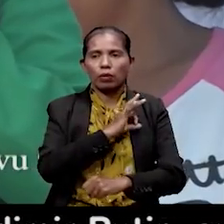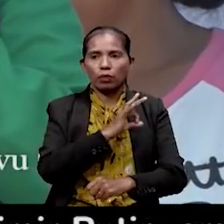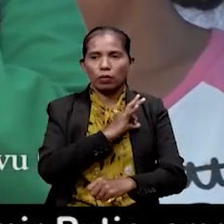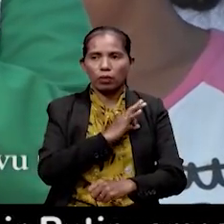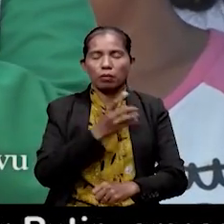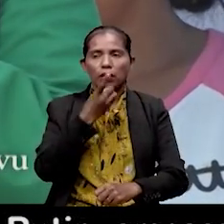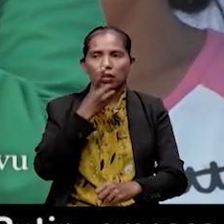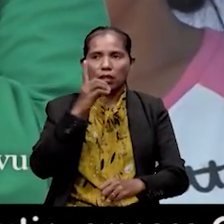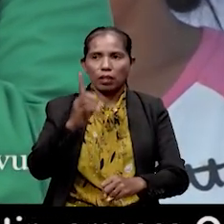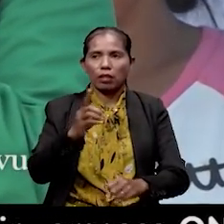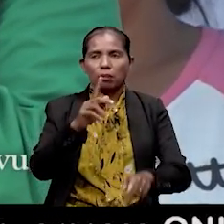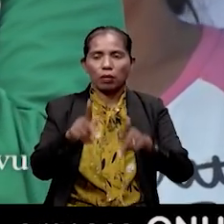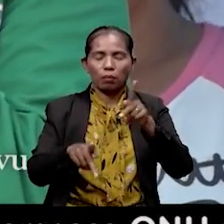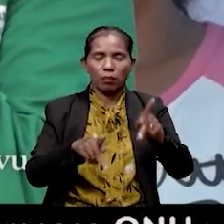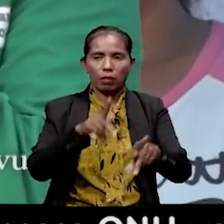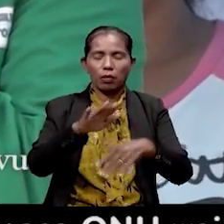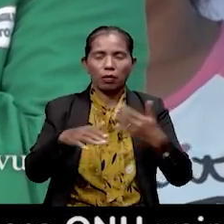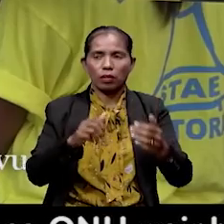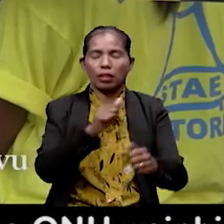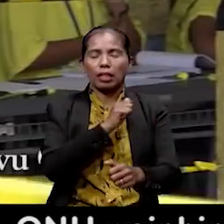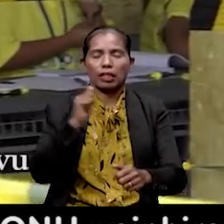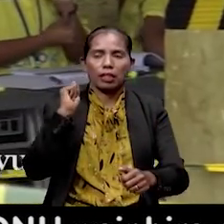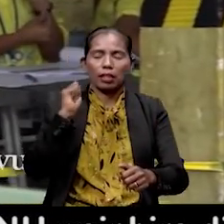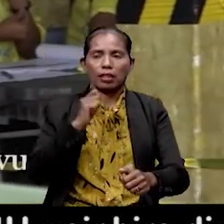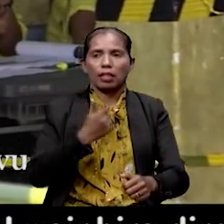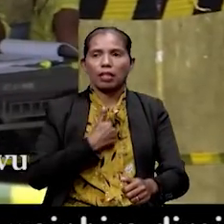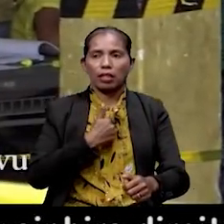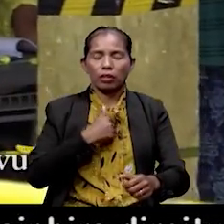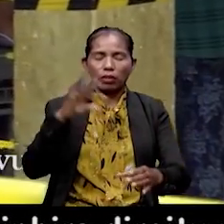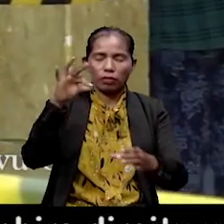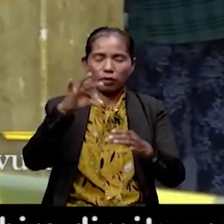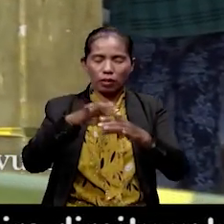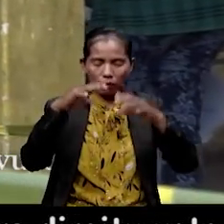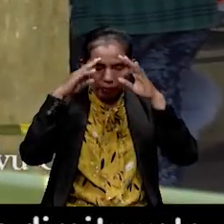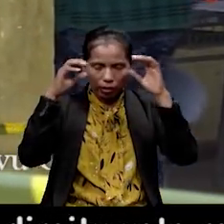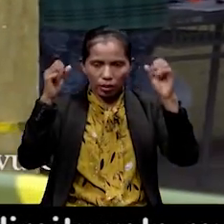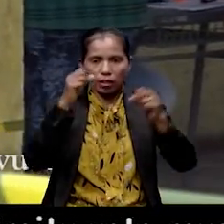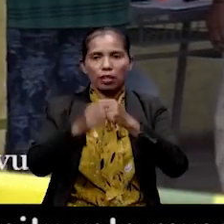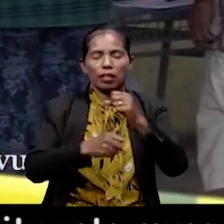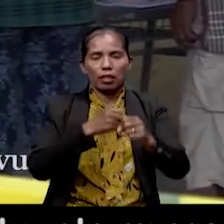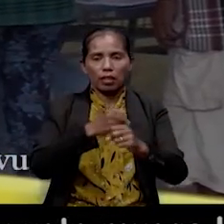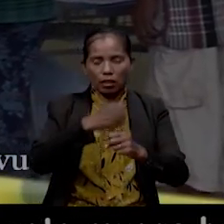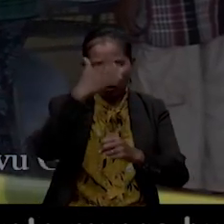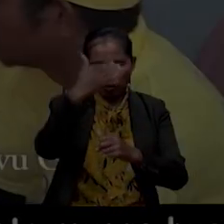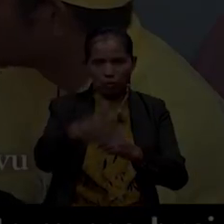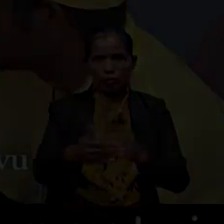mak deklara ona ba publiku atau kandidata an, hodi konkore ihe elisam presidensial tinan oin main. Elugayo, ziemen.